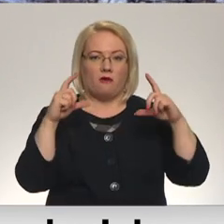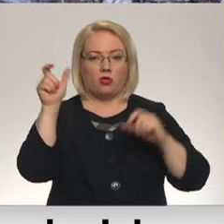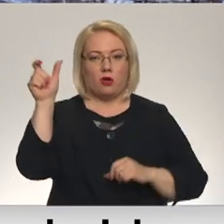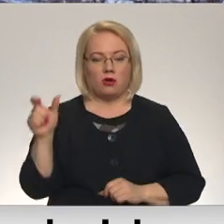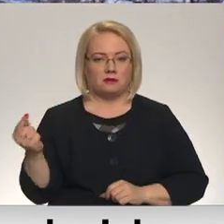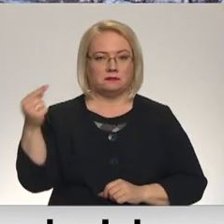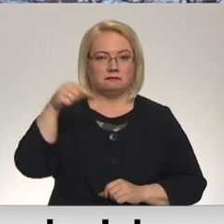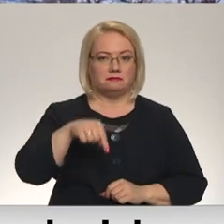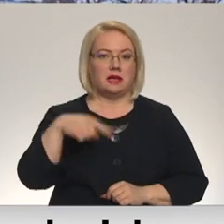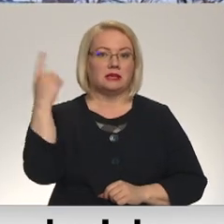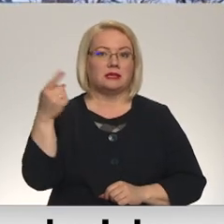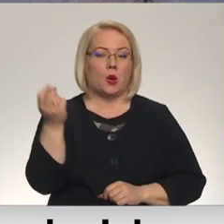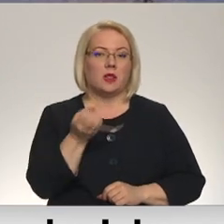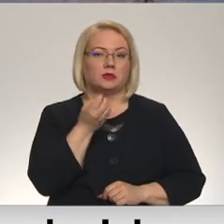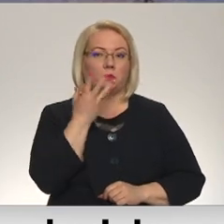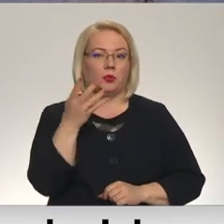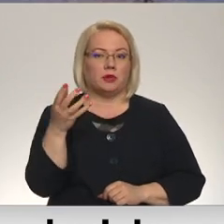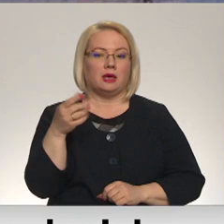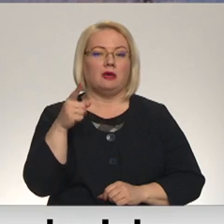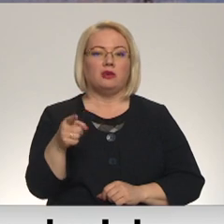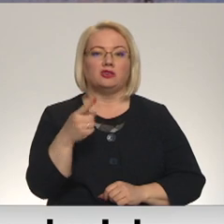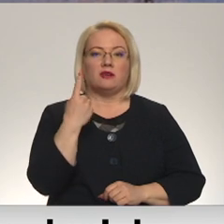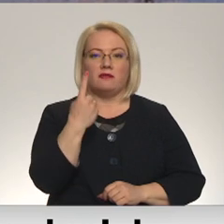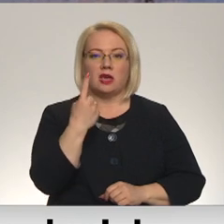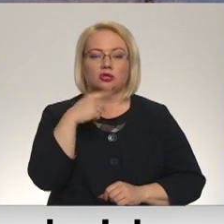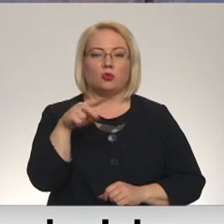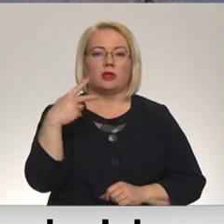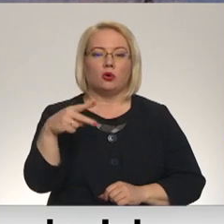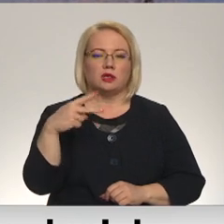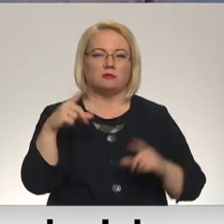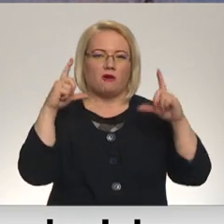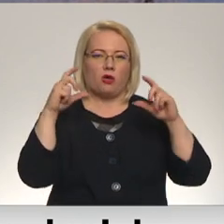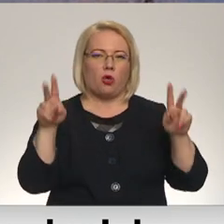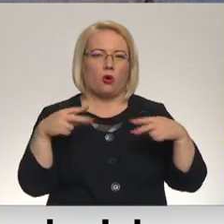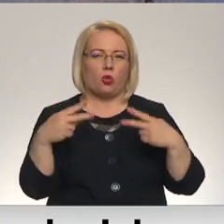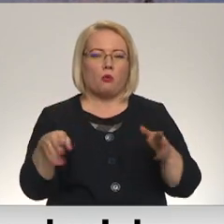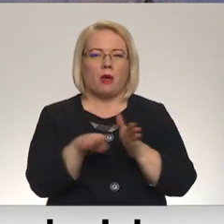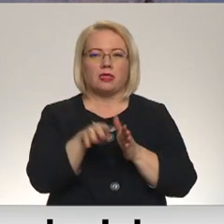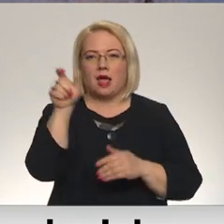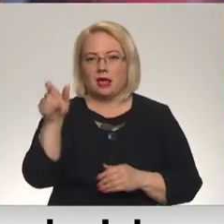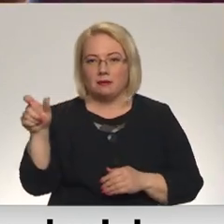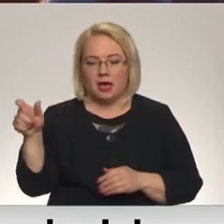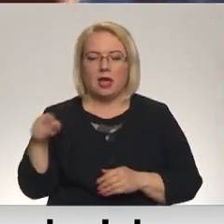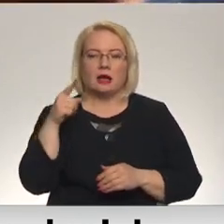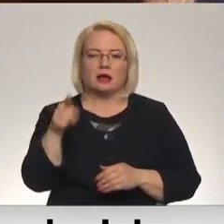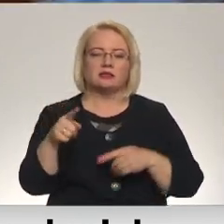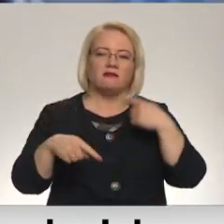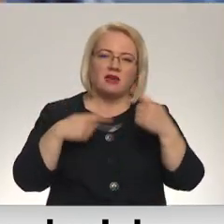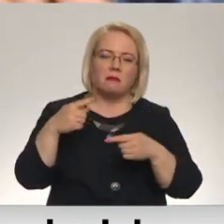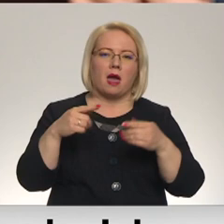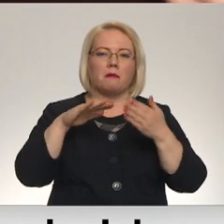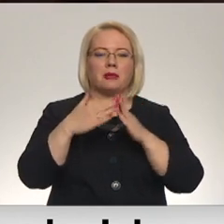negaidīti ierodas ar saules puķi rokās. Viņš ir viens no 20 Talsi fotokluba dalībniekiem, kas gada garumā iemūžinās pilsētas